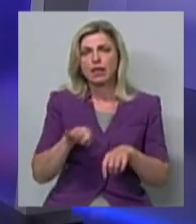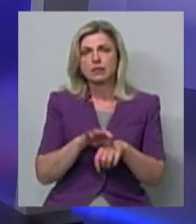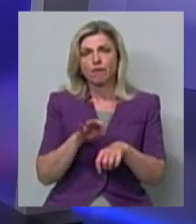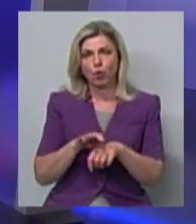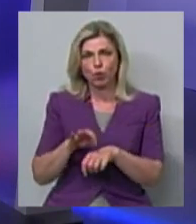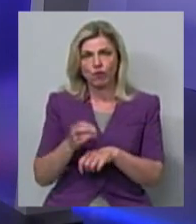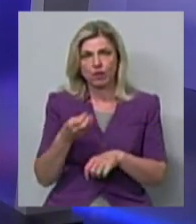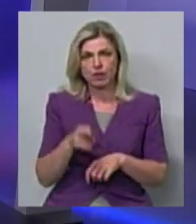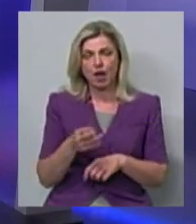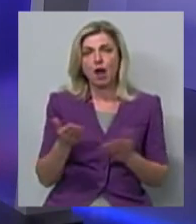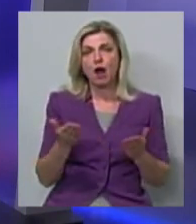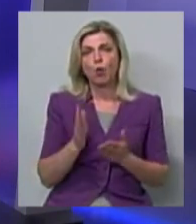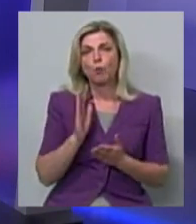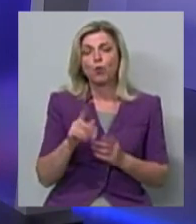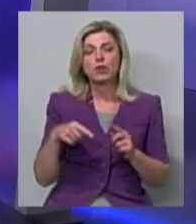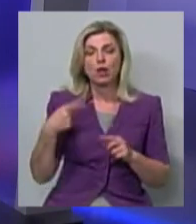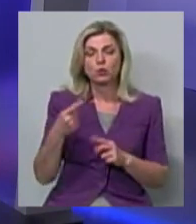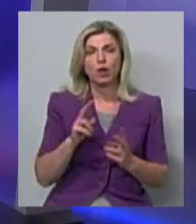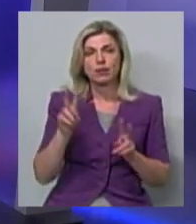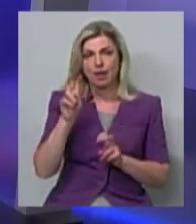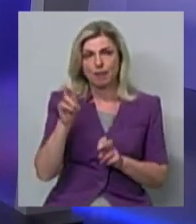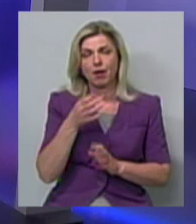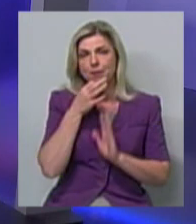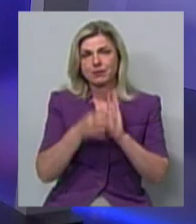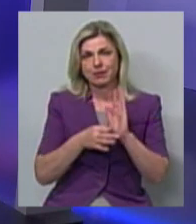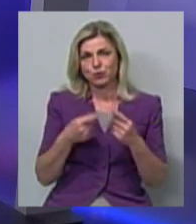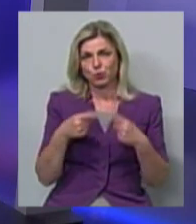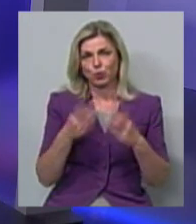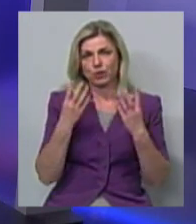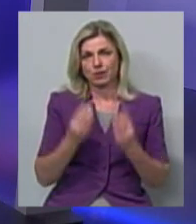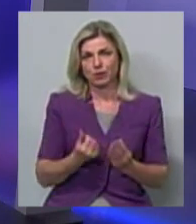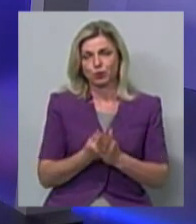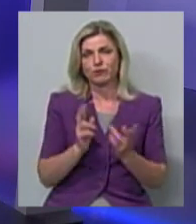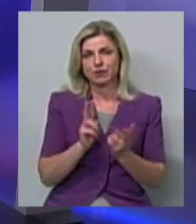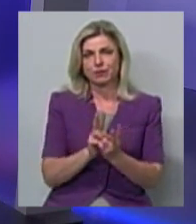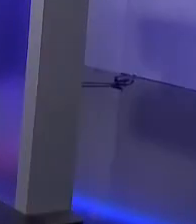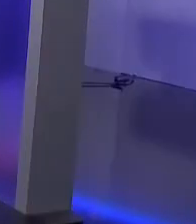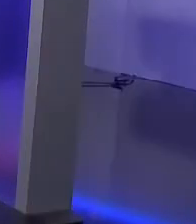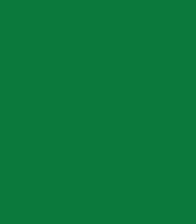захворювання. Якою буде наступна тема, підкаже вже наступний день. На все добре.